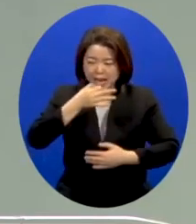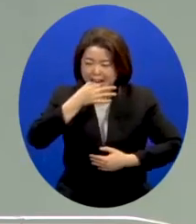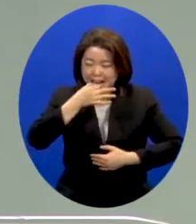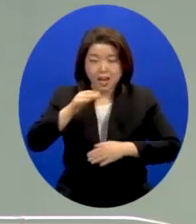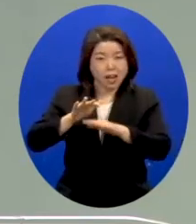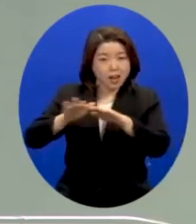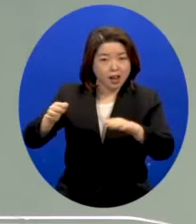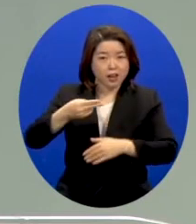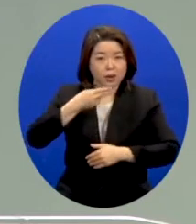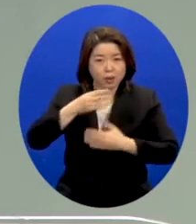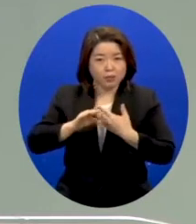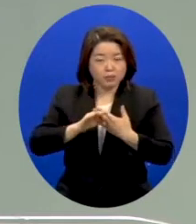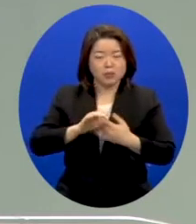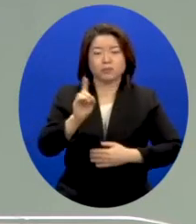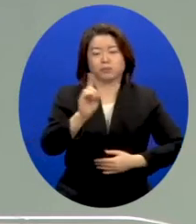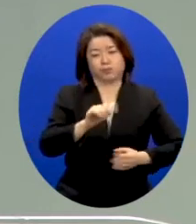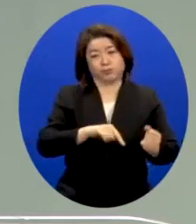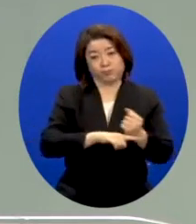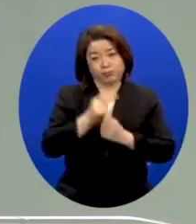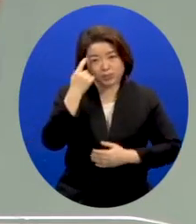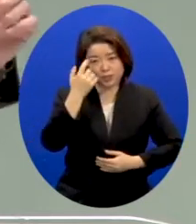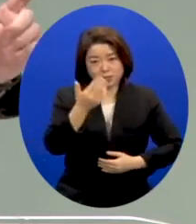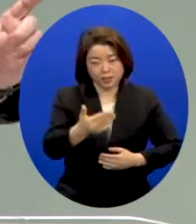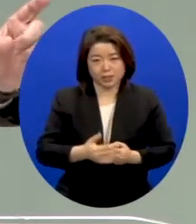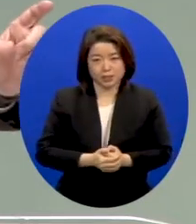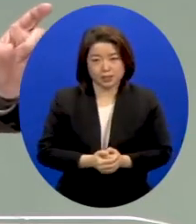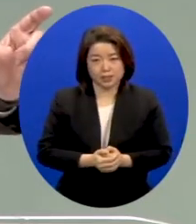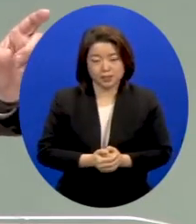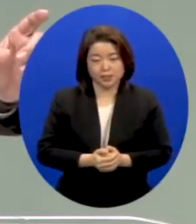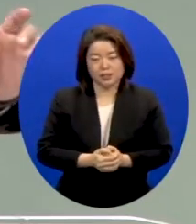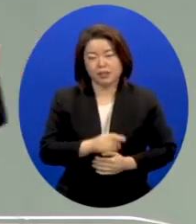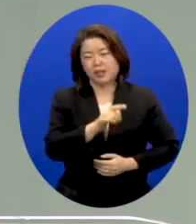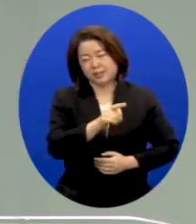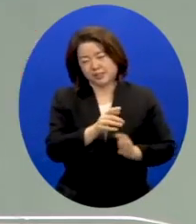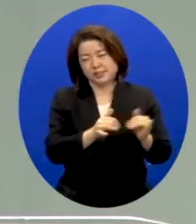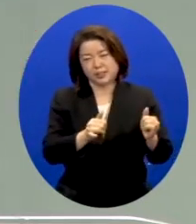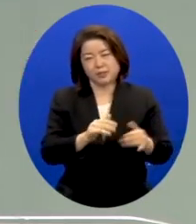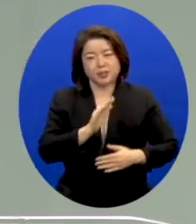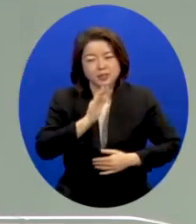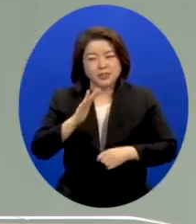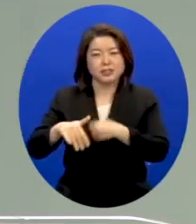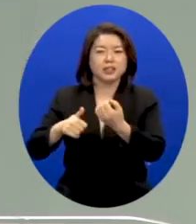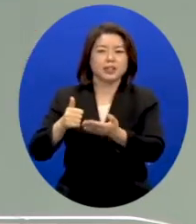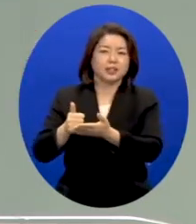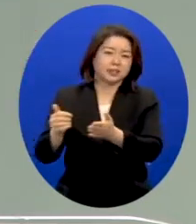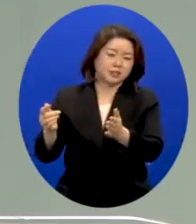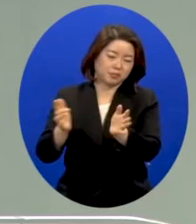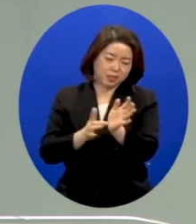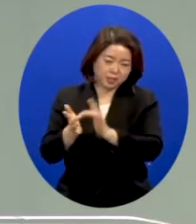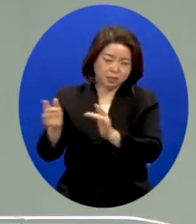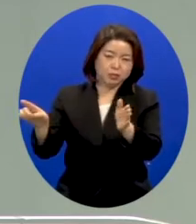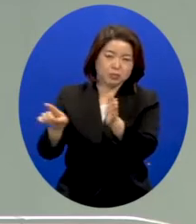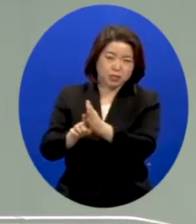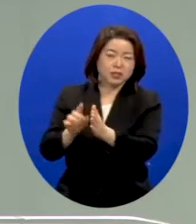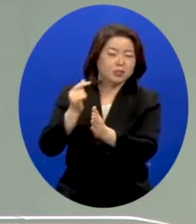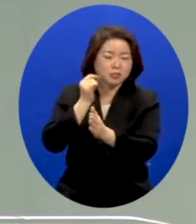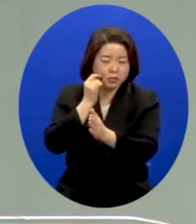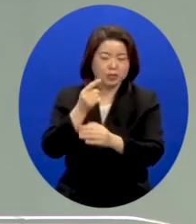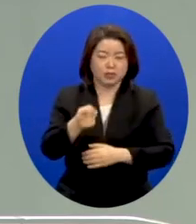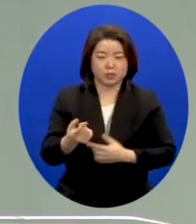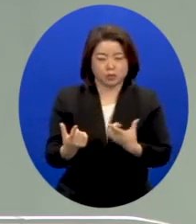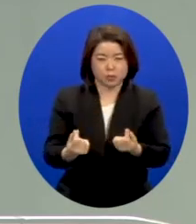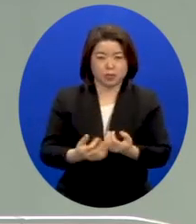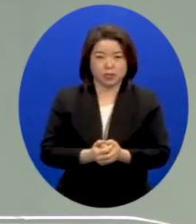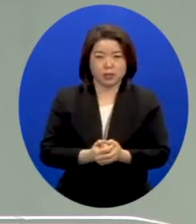그건 무슨 뜻이죠 그가 아직 진짜 예수님을 만나지 못했다는 것이다 우리가 예수님을